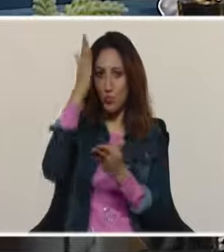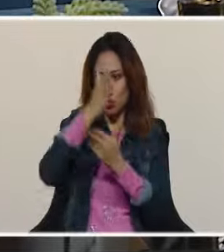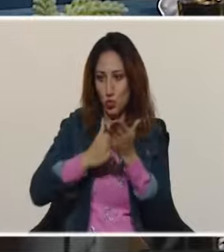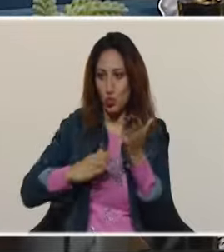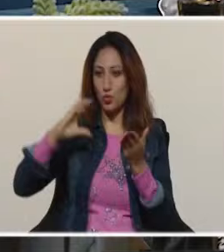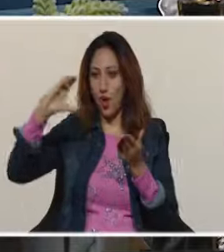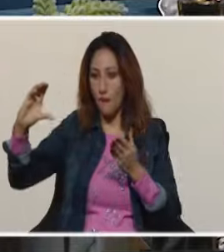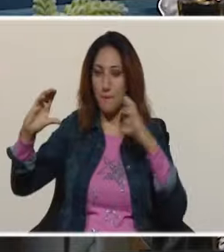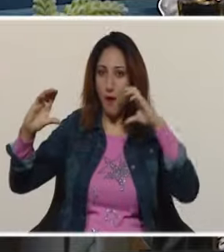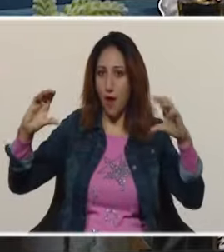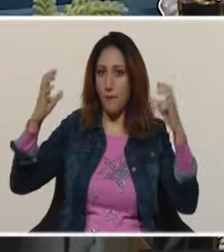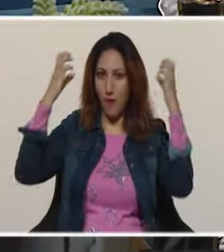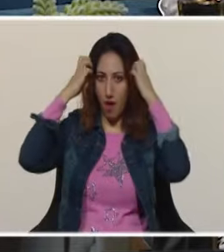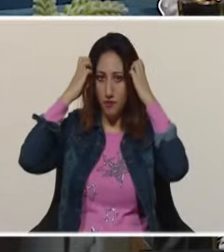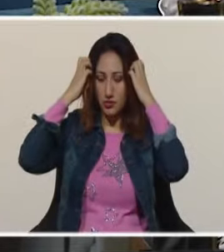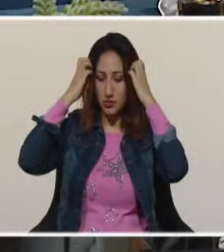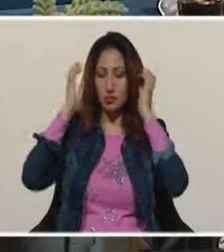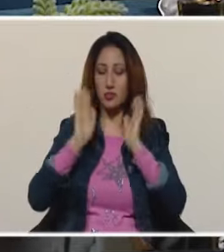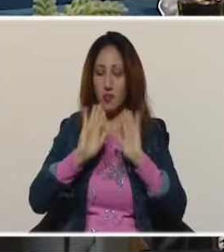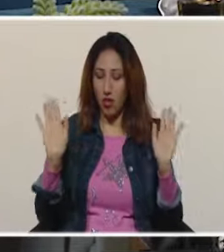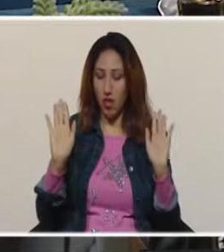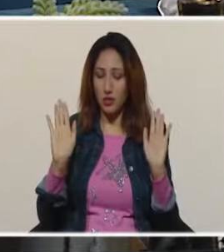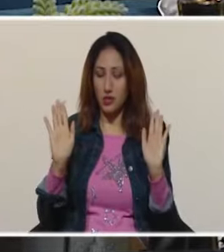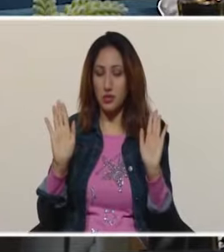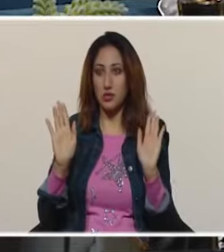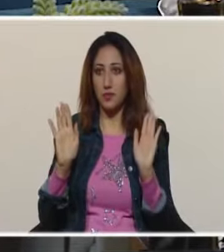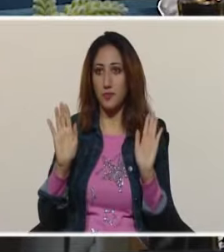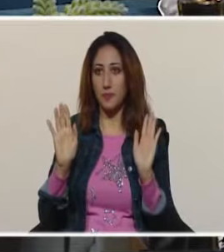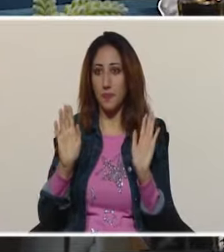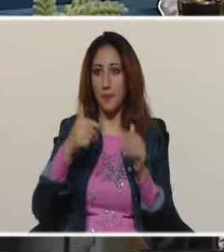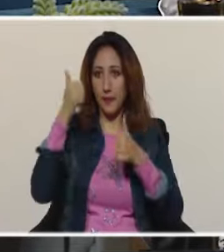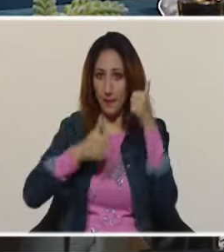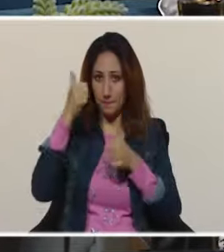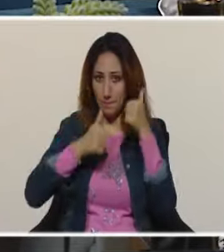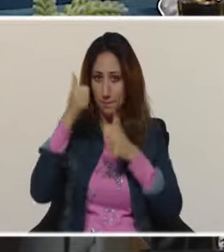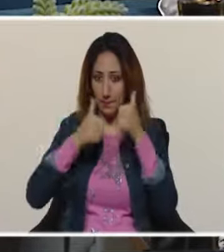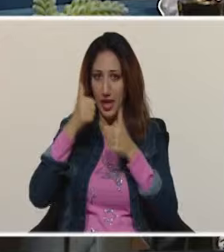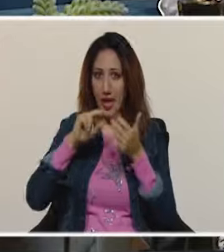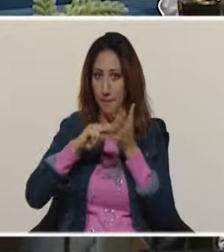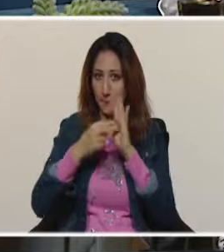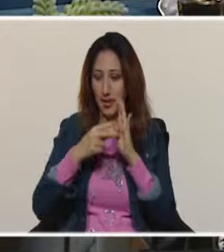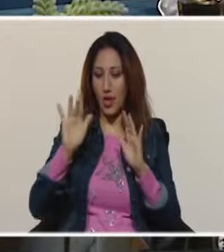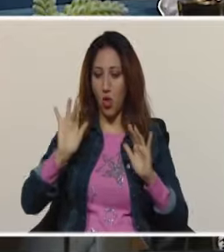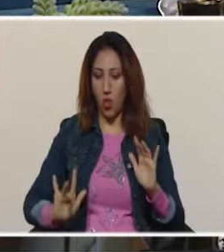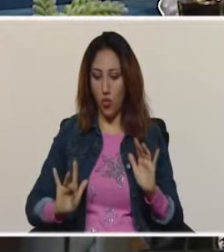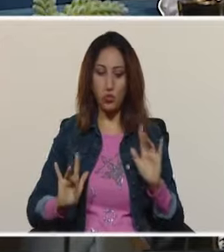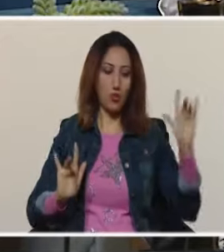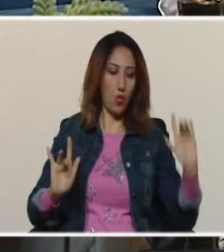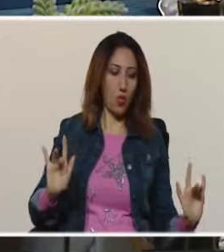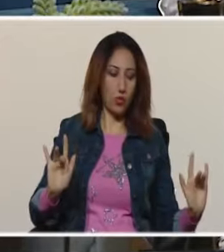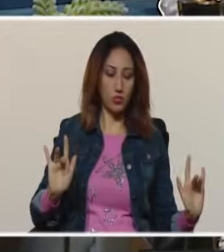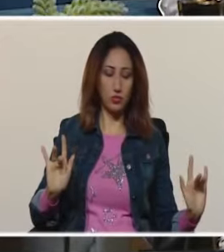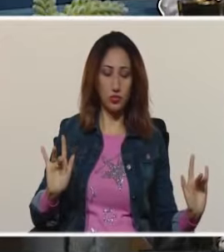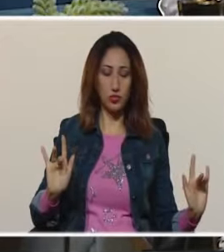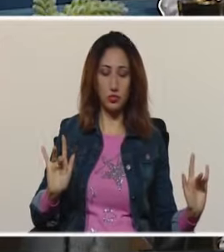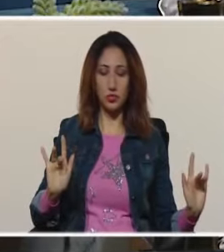كويس جدا، وانا ذاكرت ال5 فصول بتوعي كويس جدا جدا. جه طبعا وقت الامتحان هنعمل ايه؟ انا قعدت في الديسك بتاعي وهي قاعده في الديسك بتاعها، والحسن